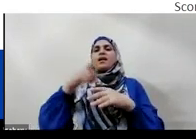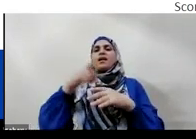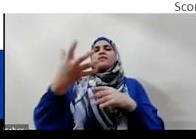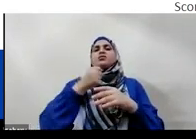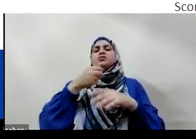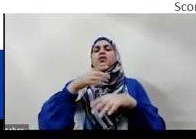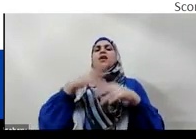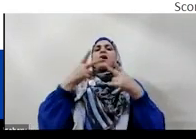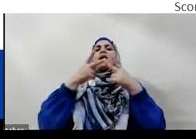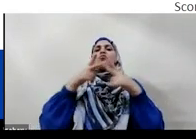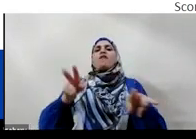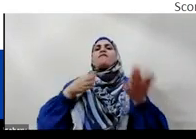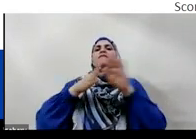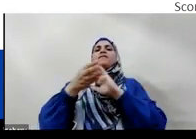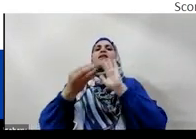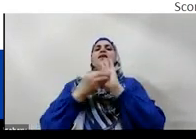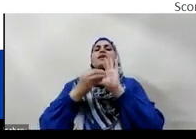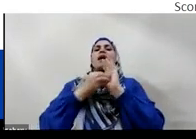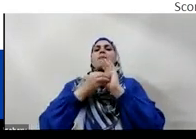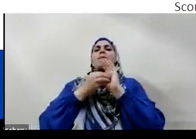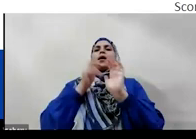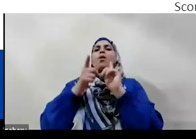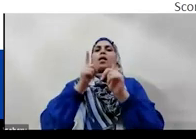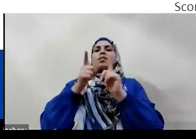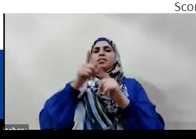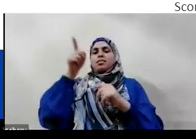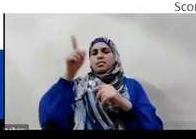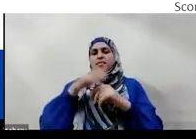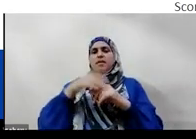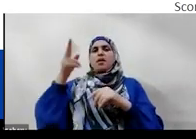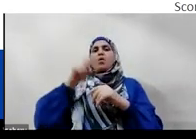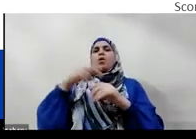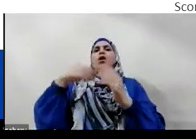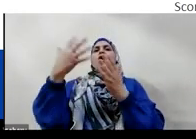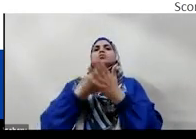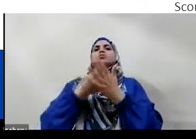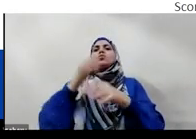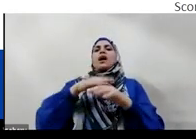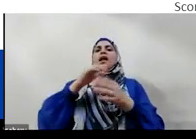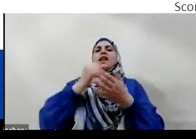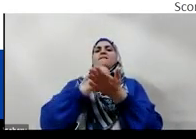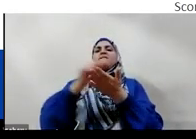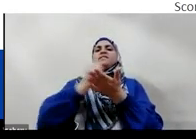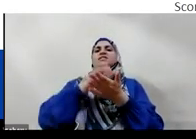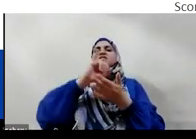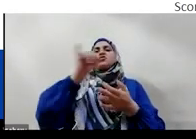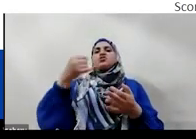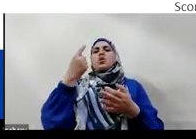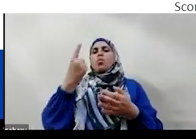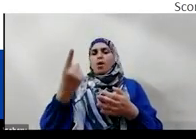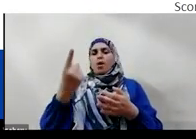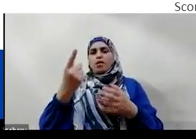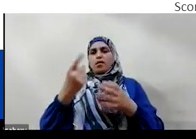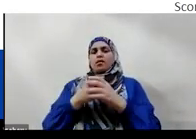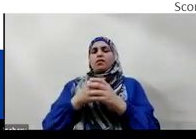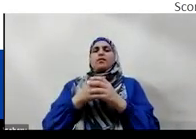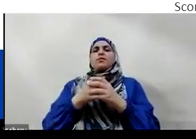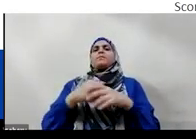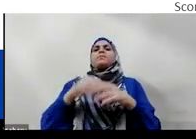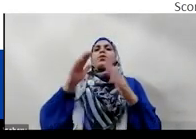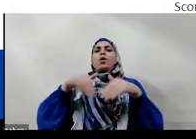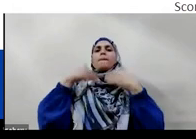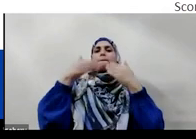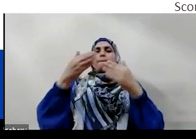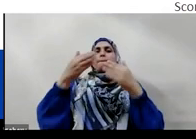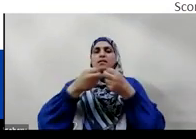في جامعه في الولايات المتحده الامريكيه والحصول على الجي 1 فيزا، وانه بعد انتهاء